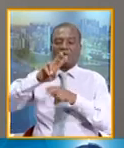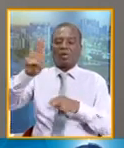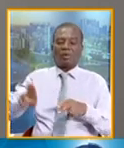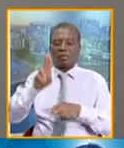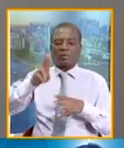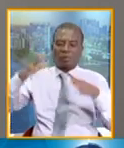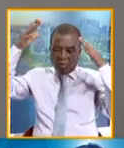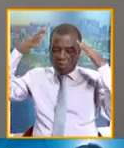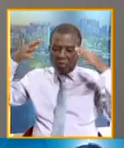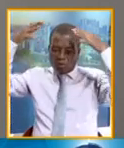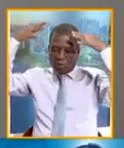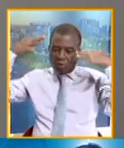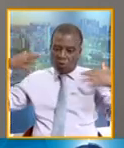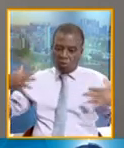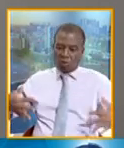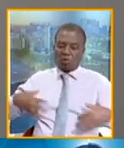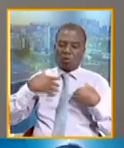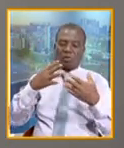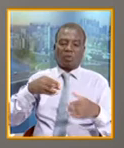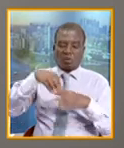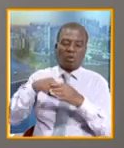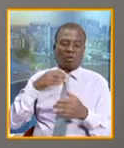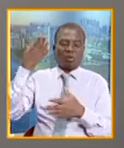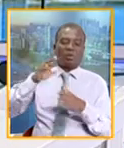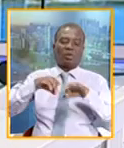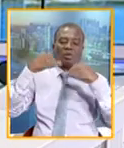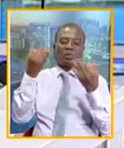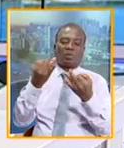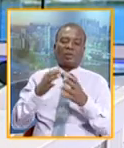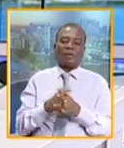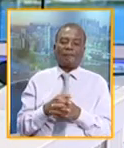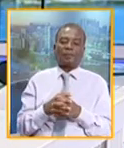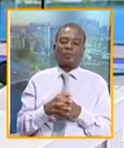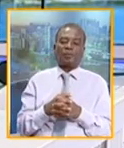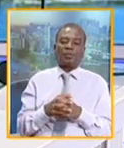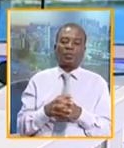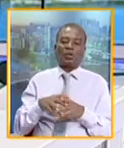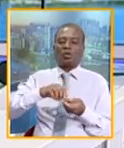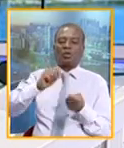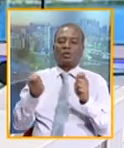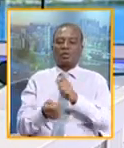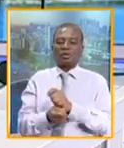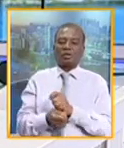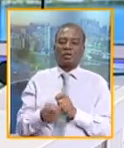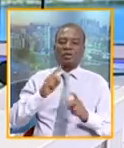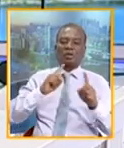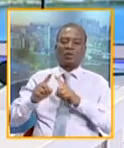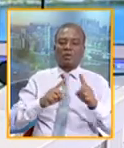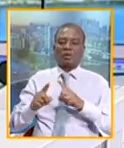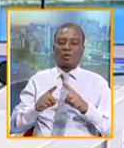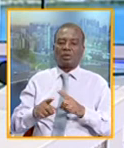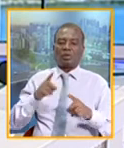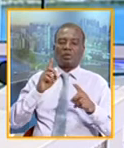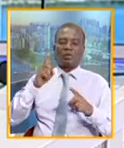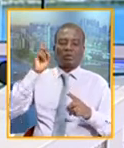imprégnés à longue durée d'action. Nous y reviendrons dans nos prochaines éditions. Et on change totalement de registre pour parler cette fois de